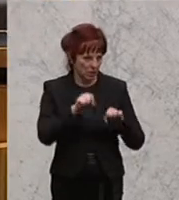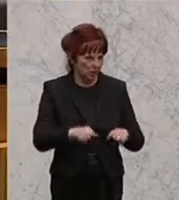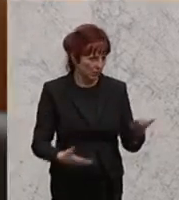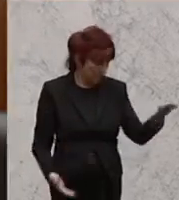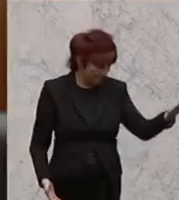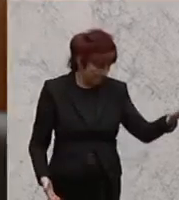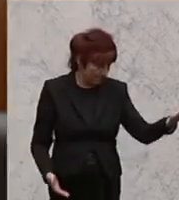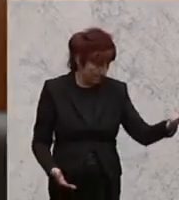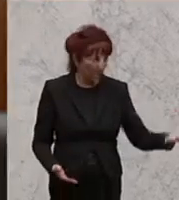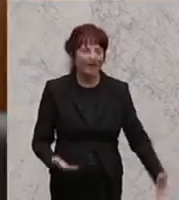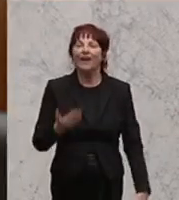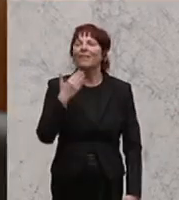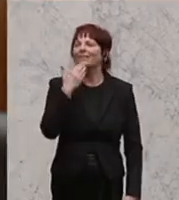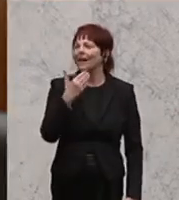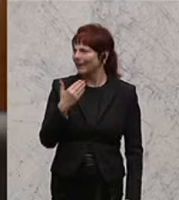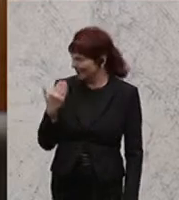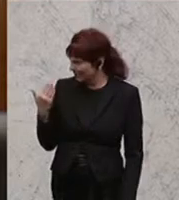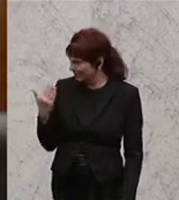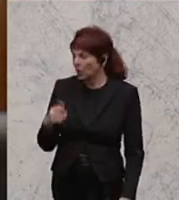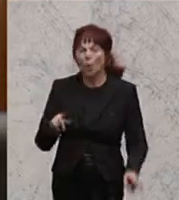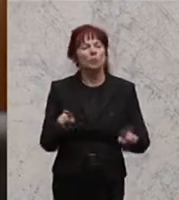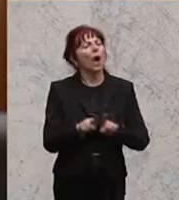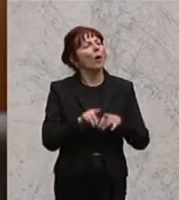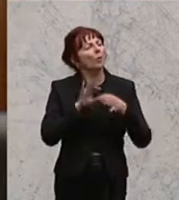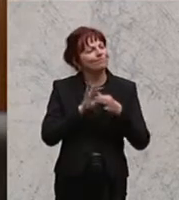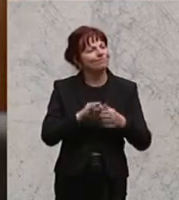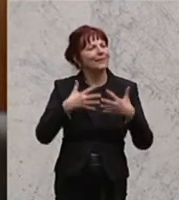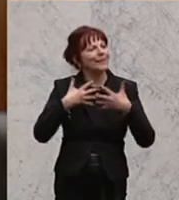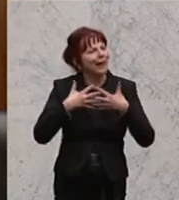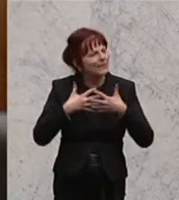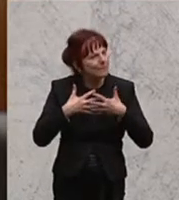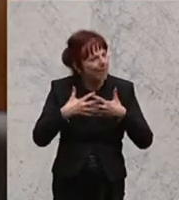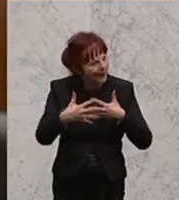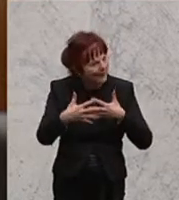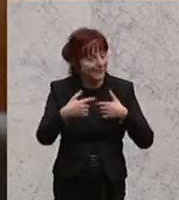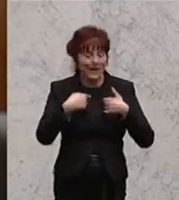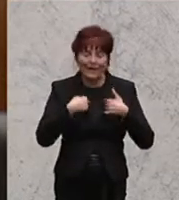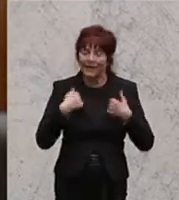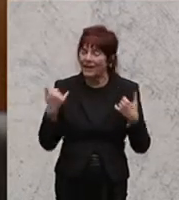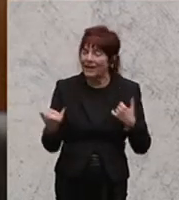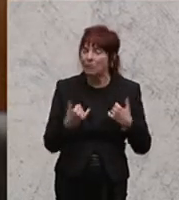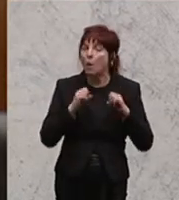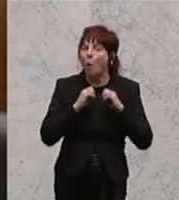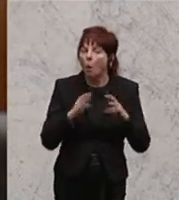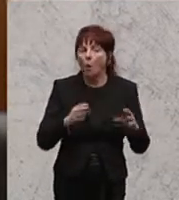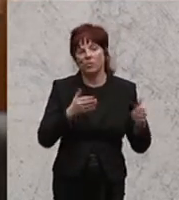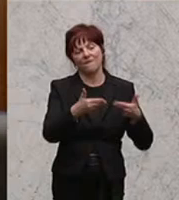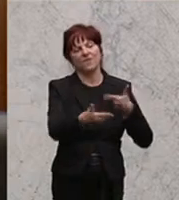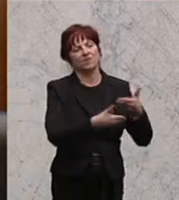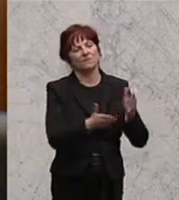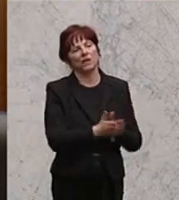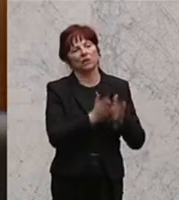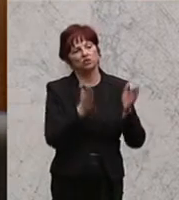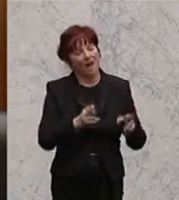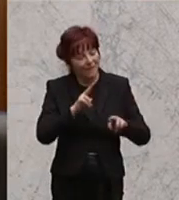Danke. Und im Sinne der Transparenz habe ich immer dann, wenn es möglich war, ohne wirtschaftlichen Schaden und wo auch